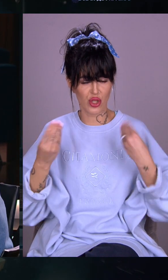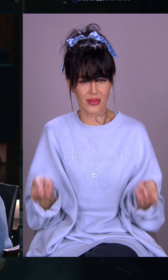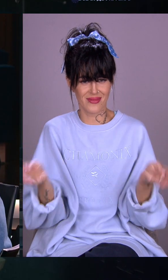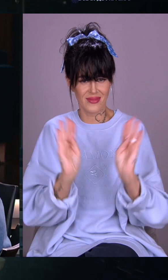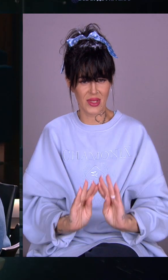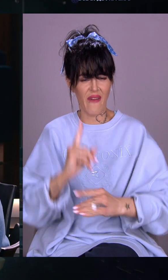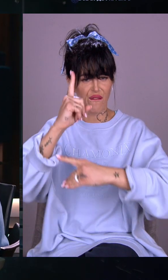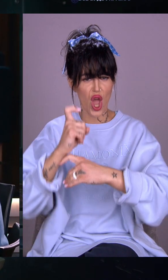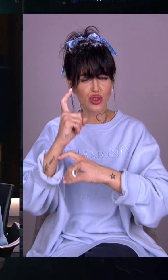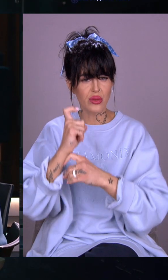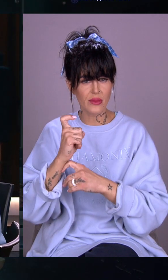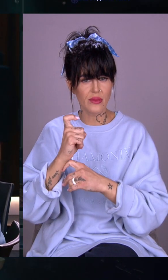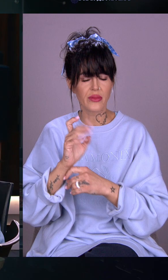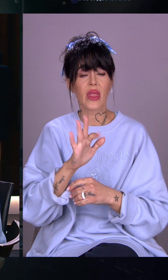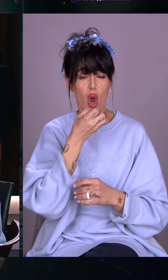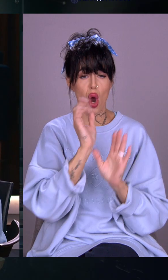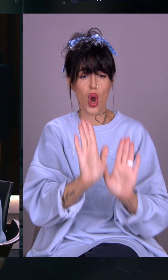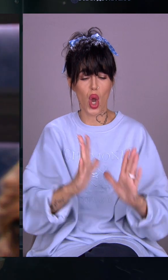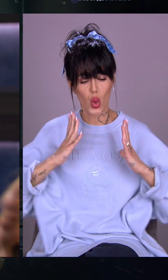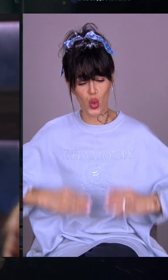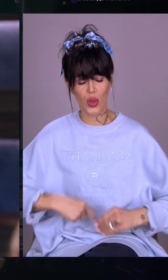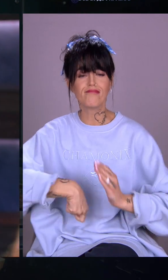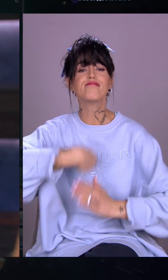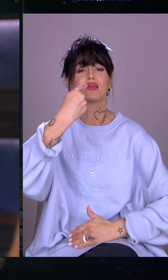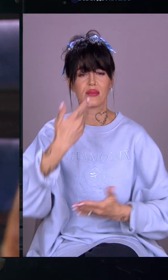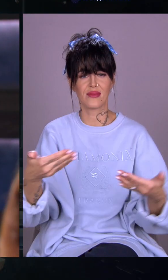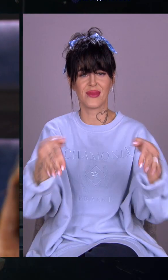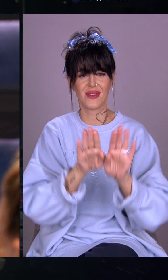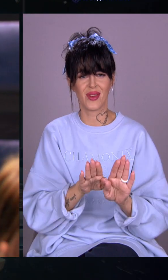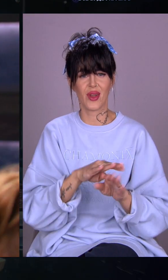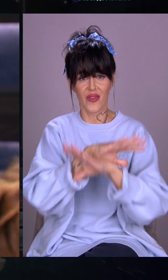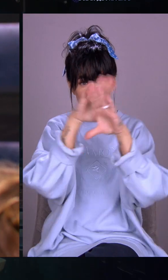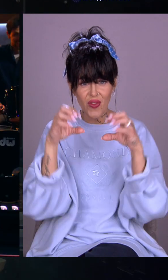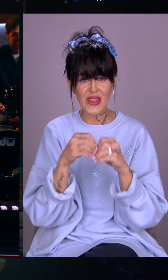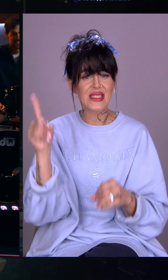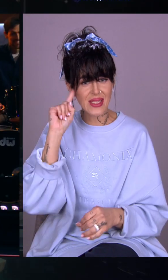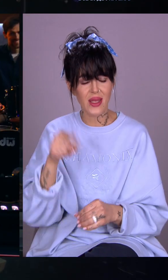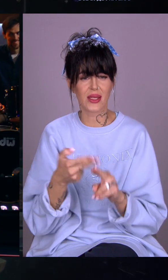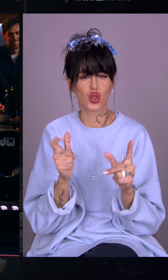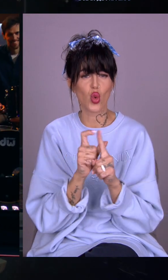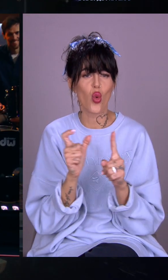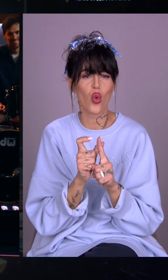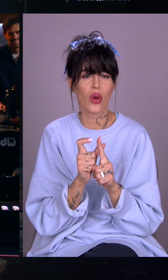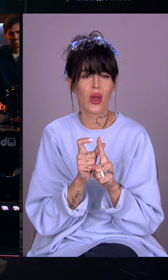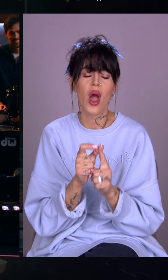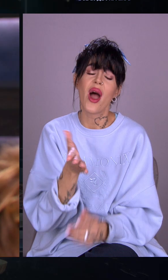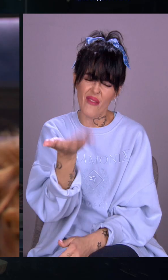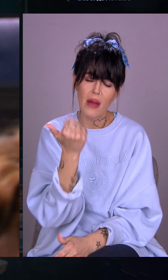одежа. Вішається. Курточка. Туди раз і в шкаф. Але не всюди знається слово, розумієш? Давай я тебе запитаю, що таке